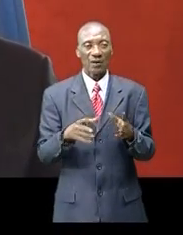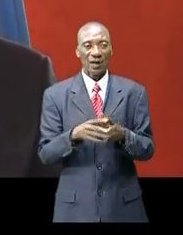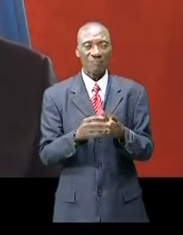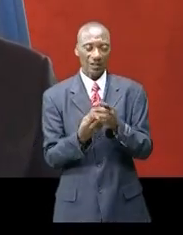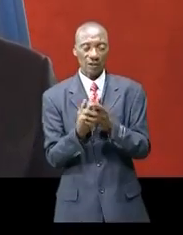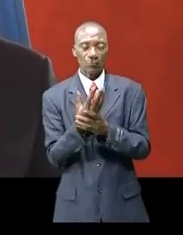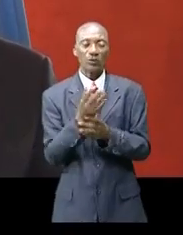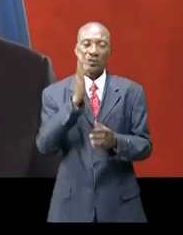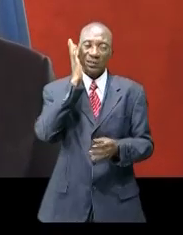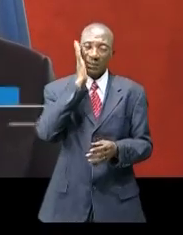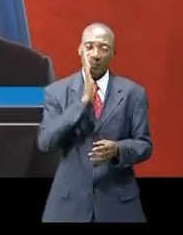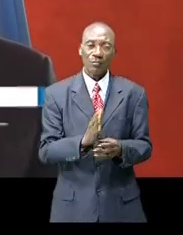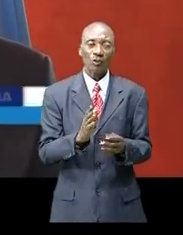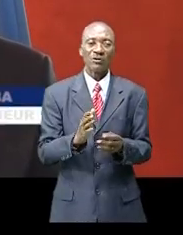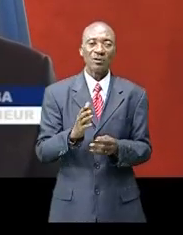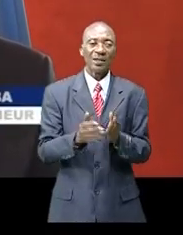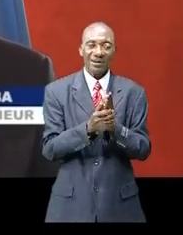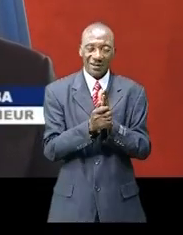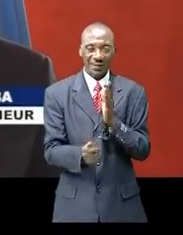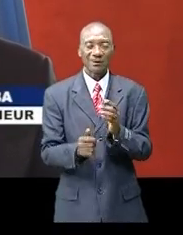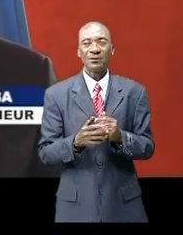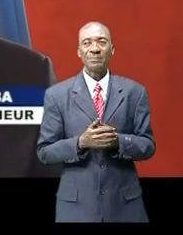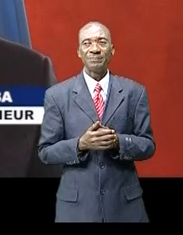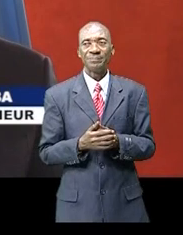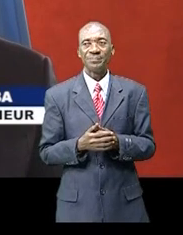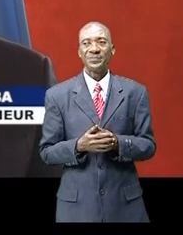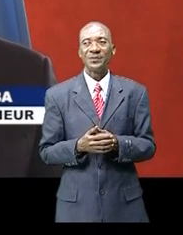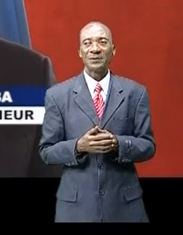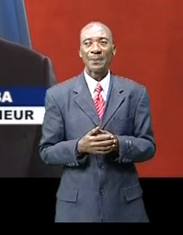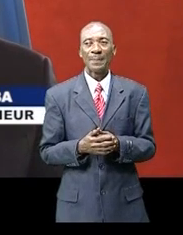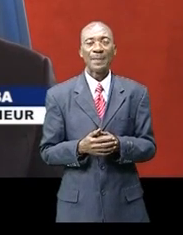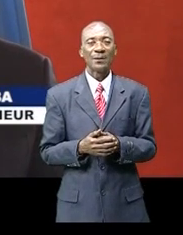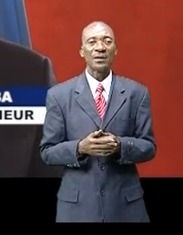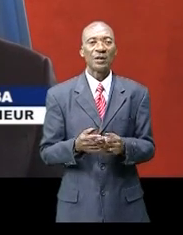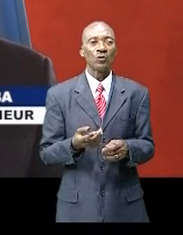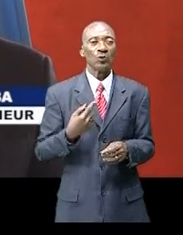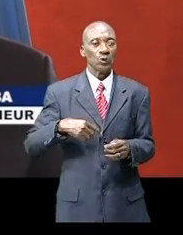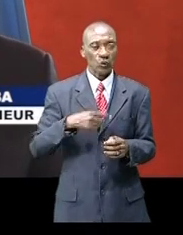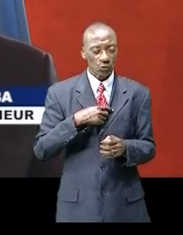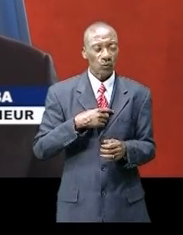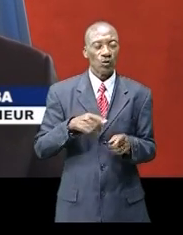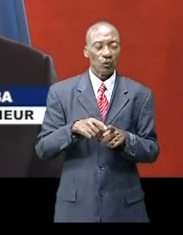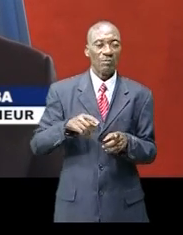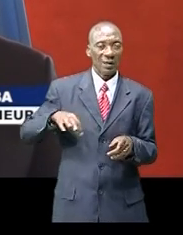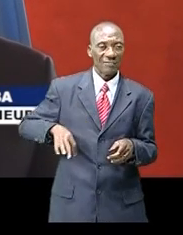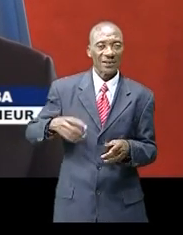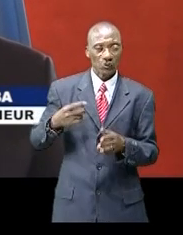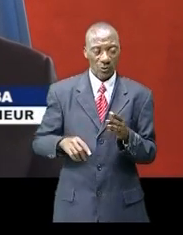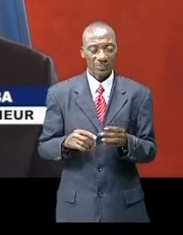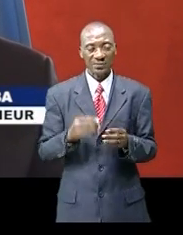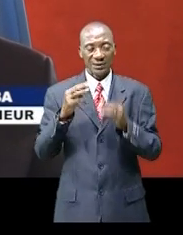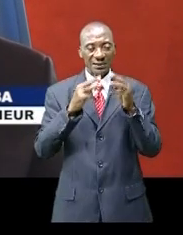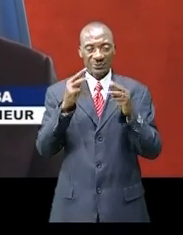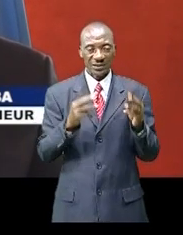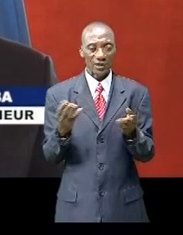de tout ce qui peut être tiré ainsi comme avantage national à travers la mission de l'OCC, le ministère du Commerce